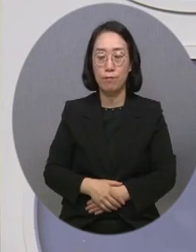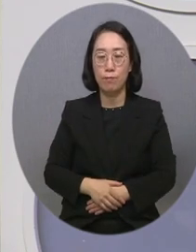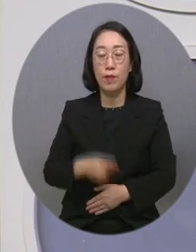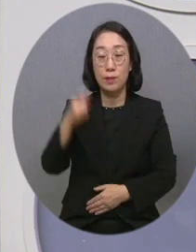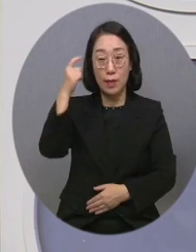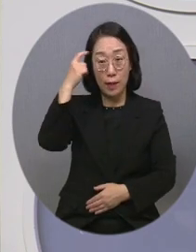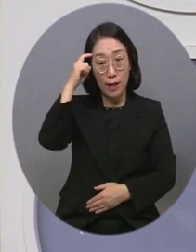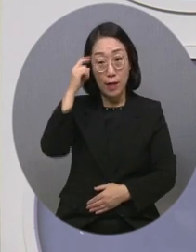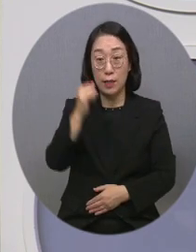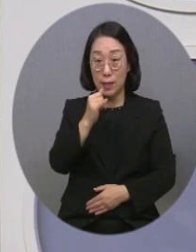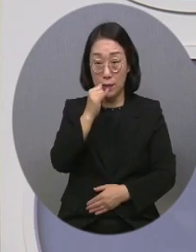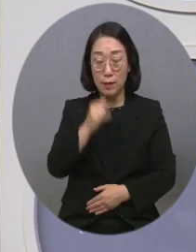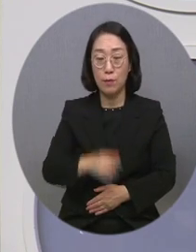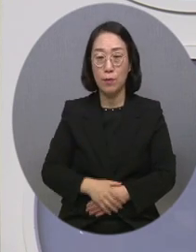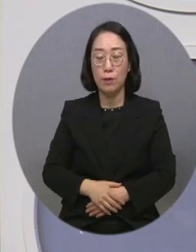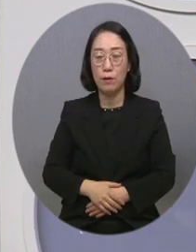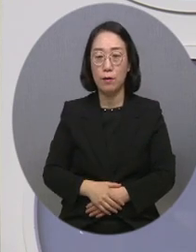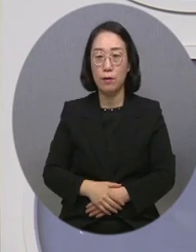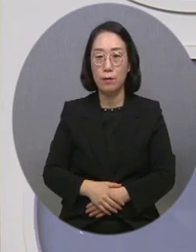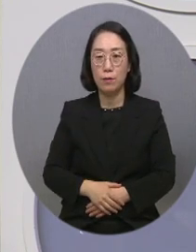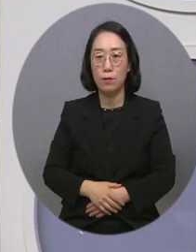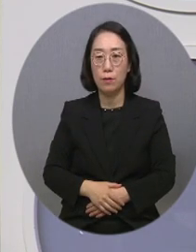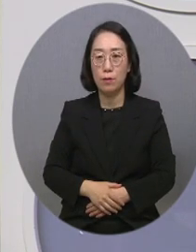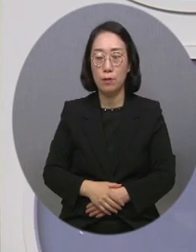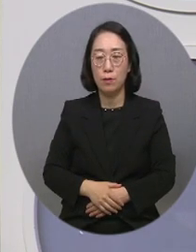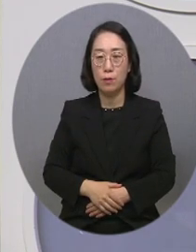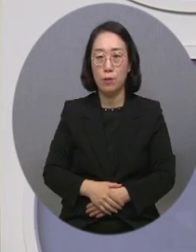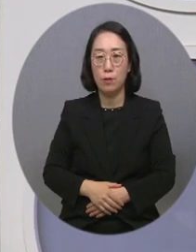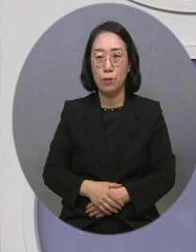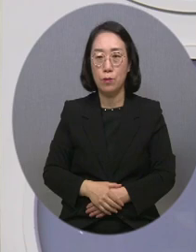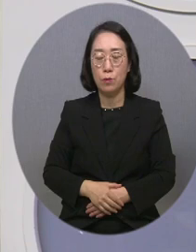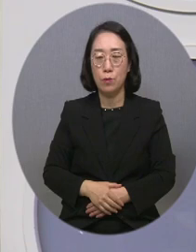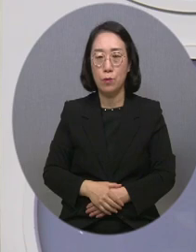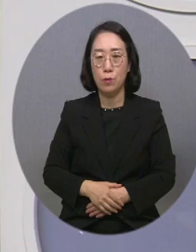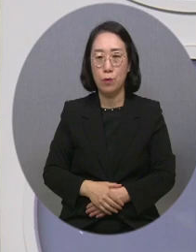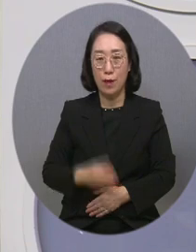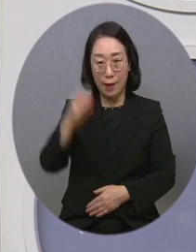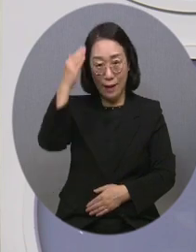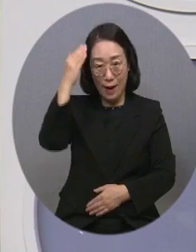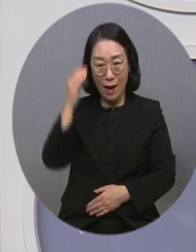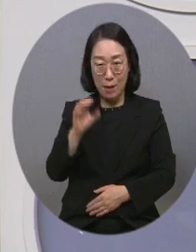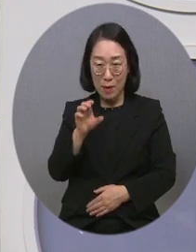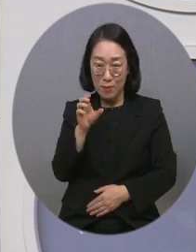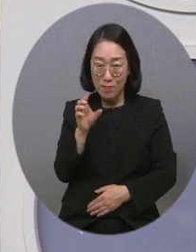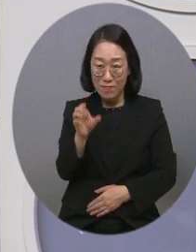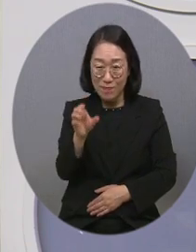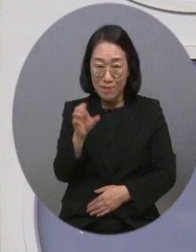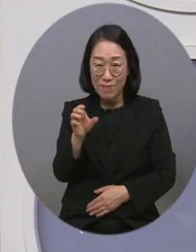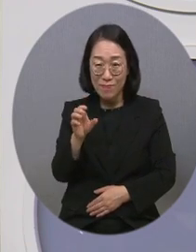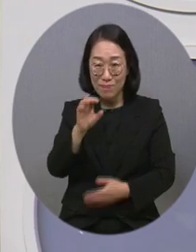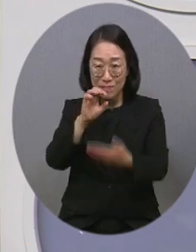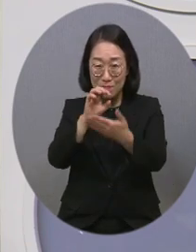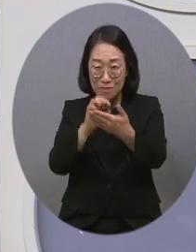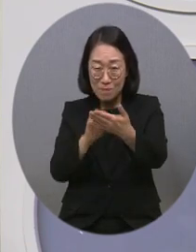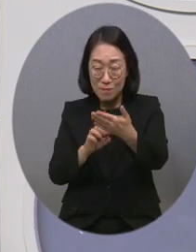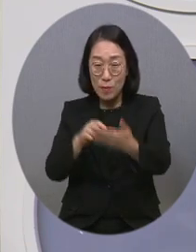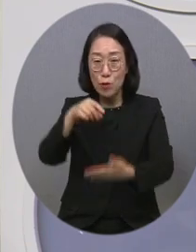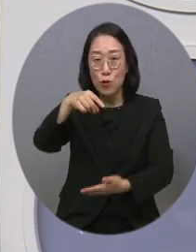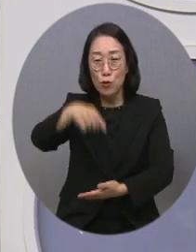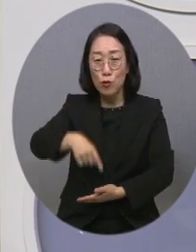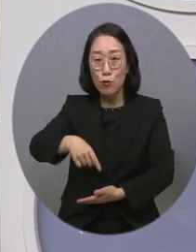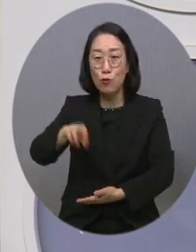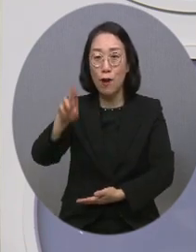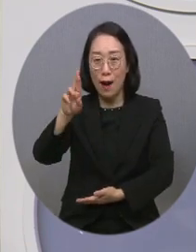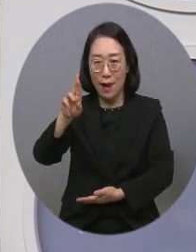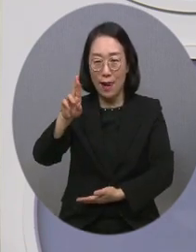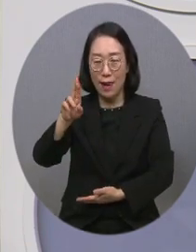생각들이 많이 있을 수도 있으니까 저희가 QR 카드, QR 코드, QR 코드를 이용한 기부.